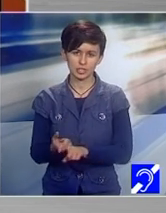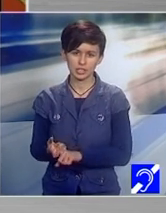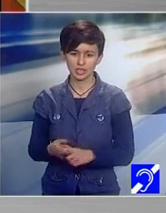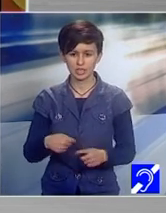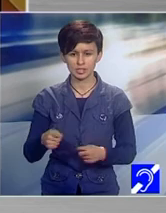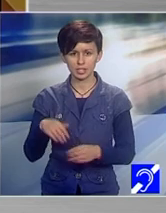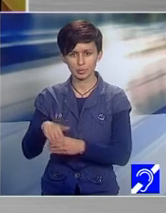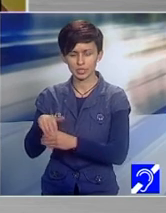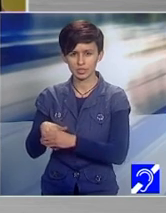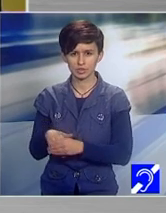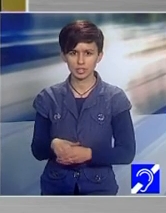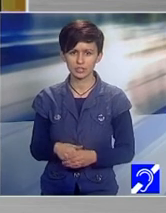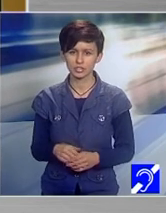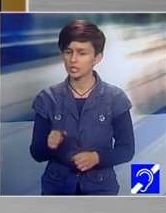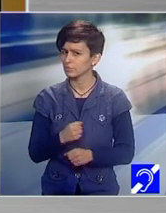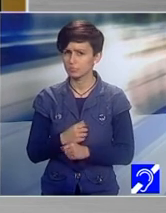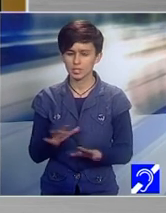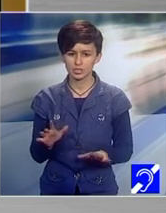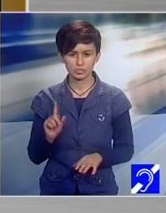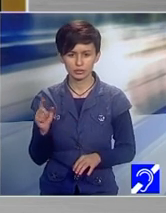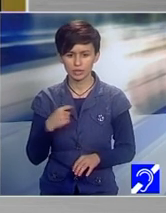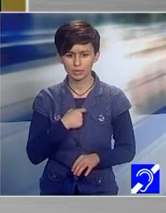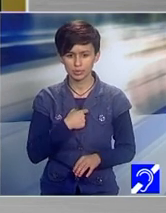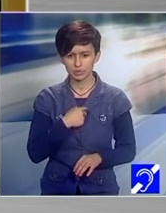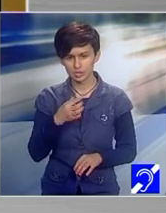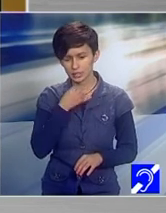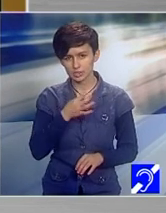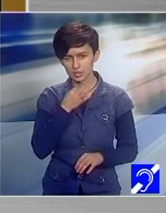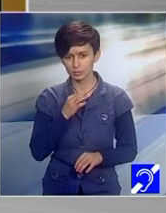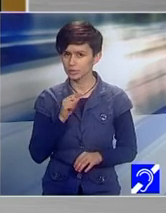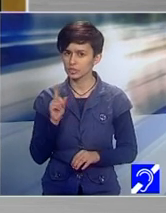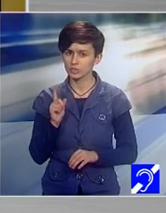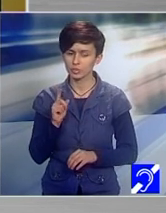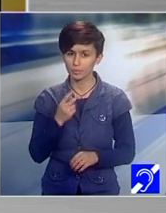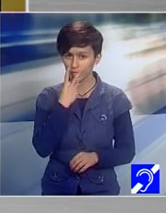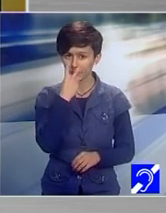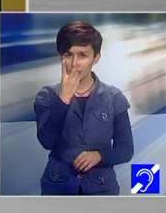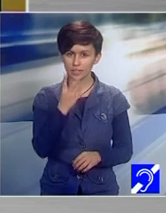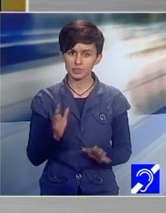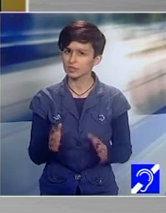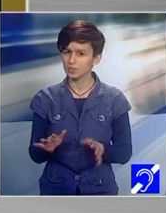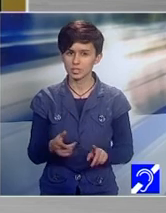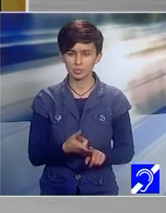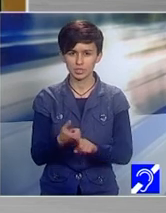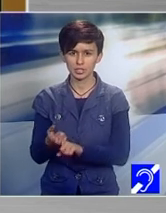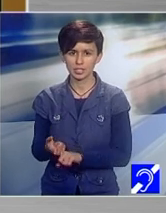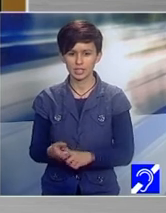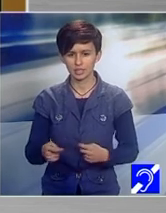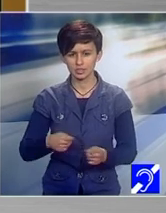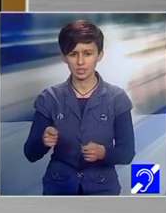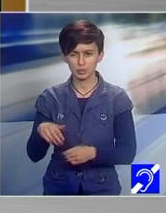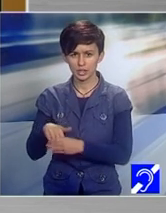zeci de studenți, niciunul nu a fost în stare să... Adică nu a sesizat nimic legat de campanie. N-a primit